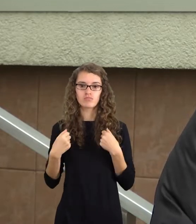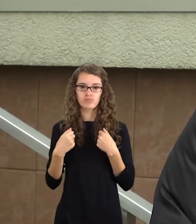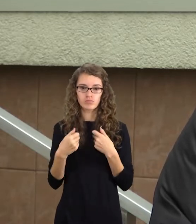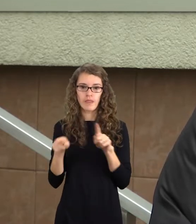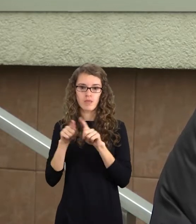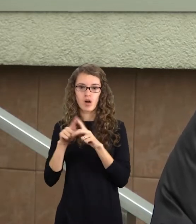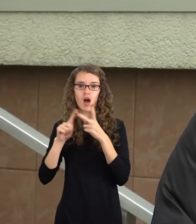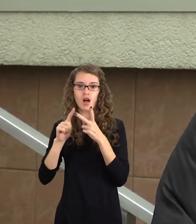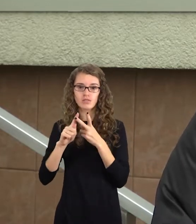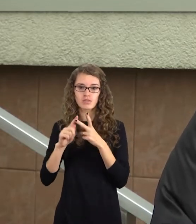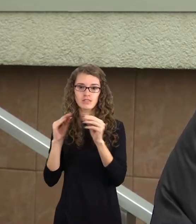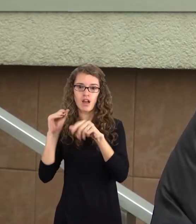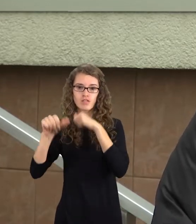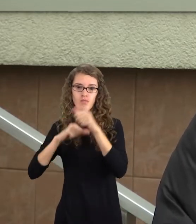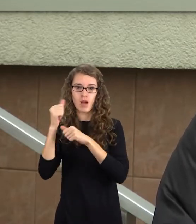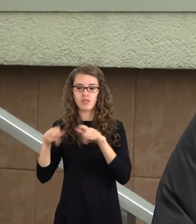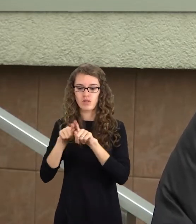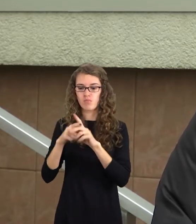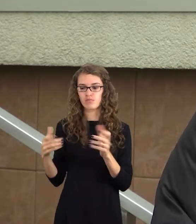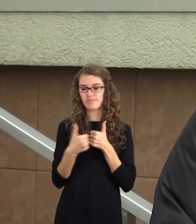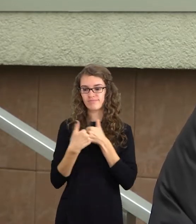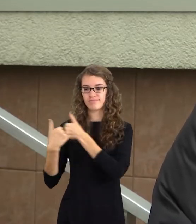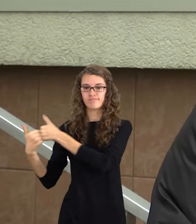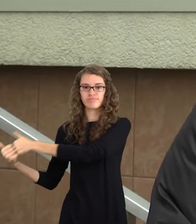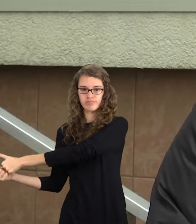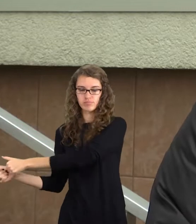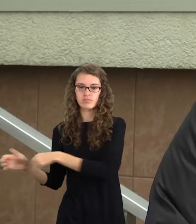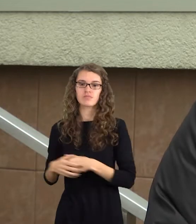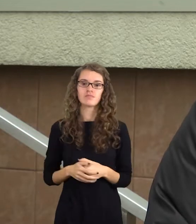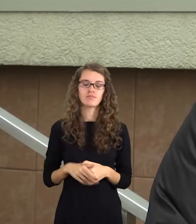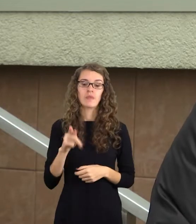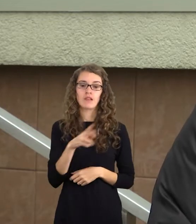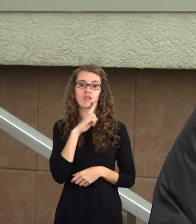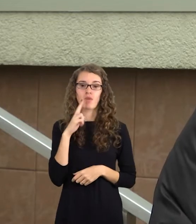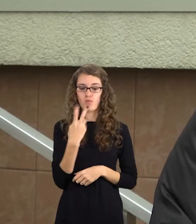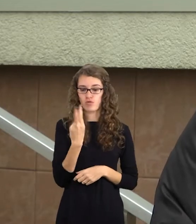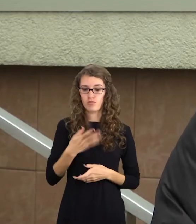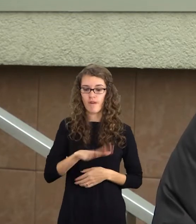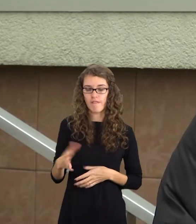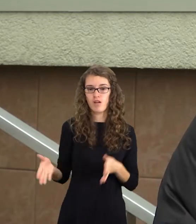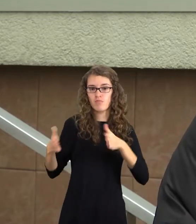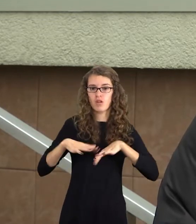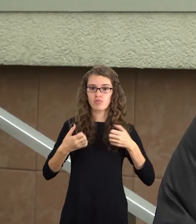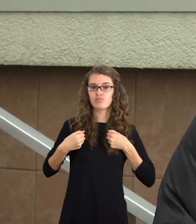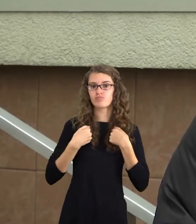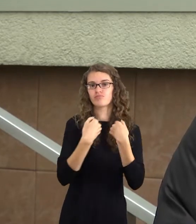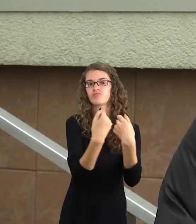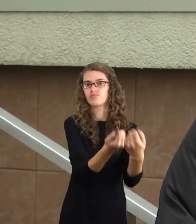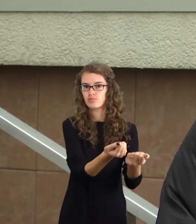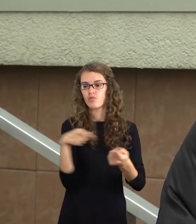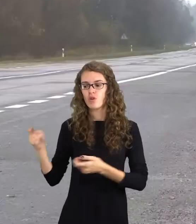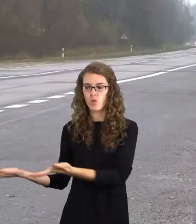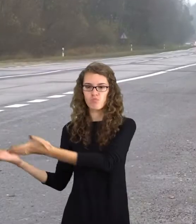kartu išlipo paskui brolį 10 metų berniukas. Ir mama su kitais dviem mažamečiais vaikais nuvažiavo jos